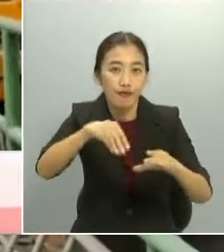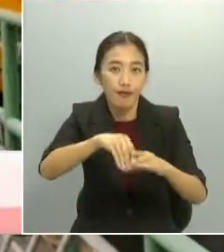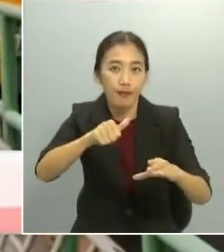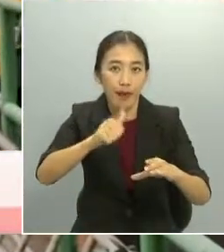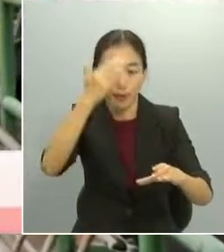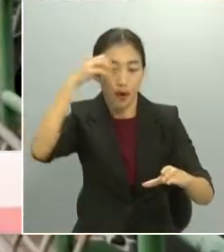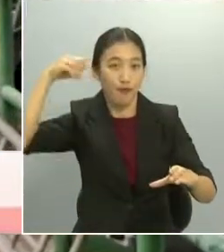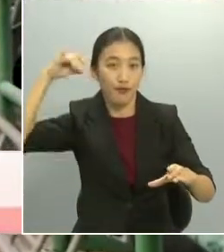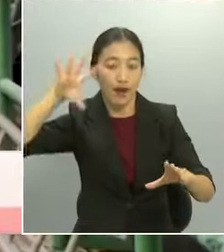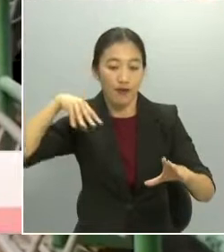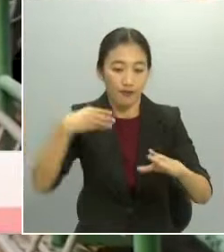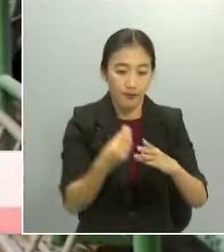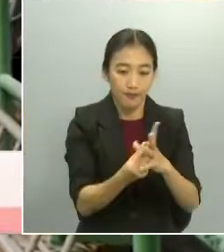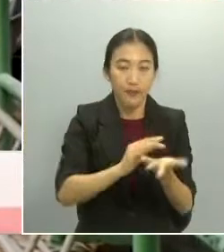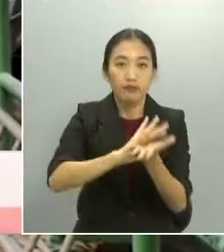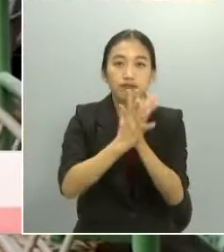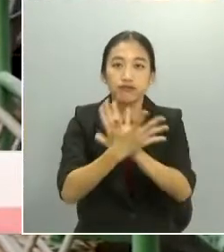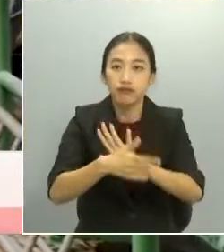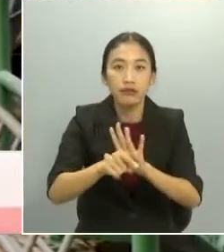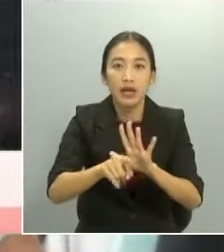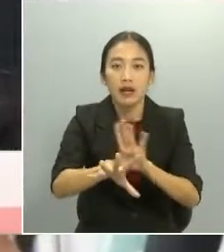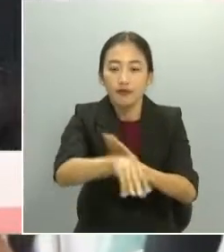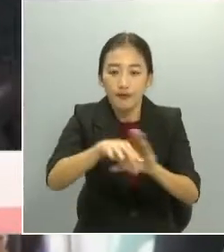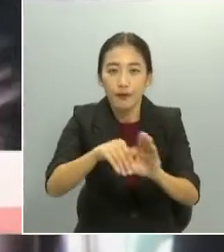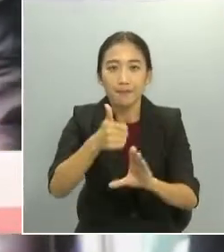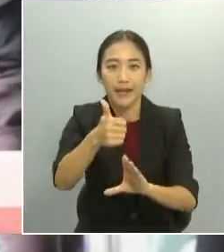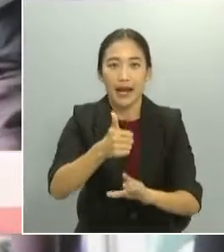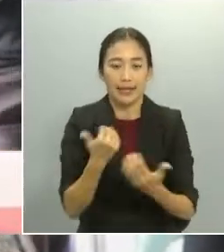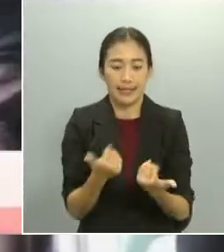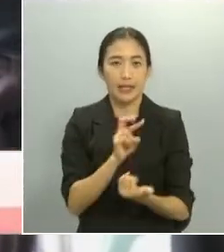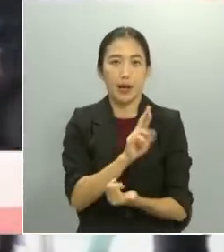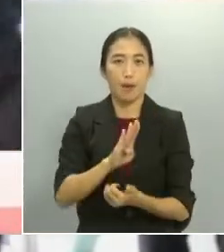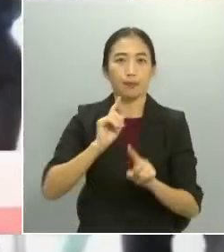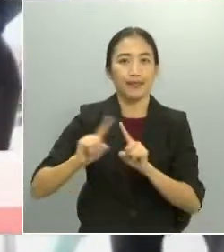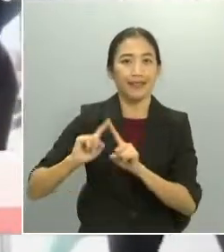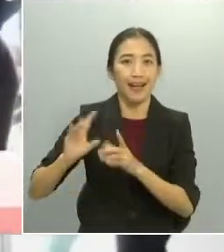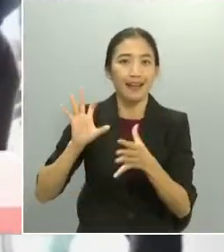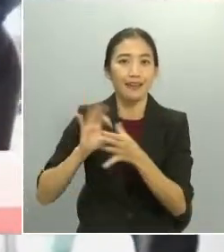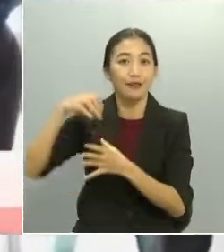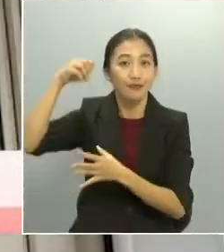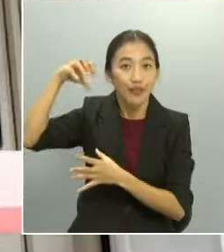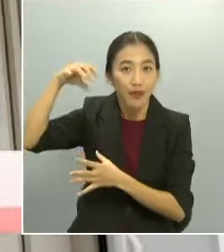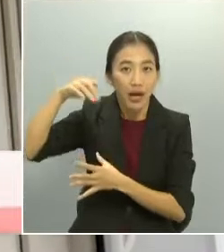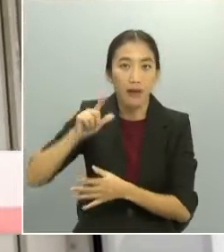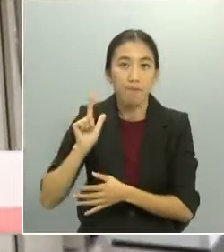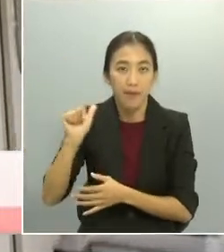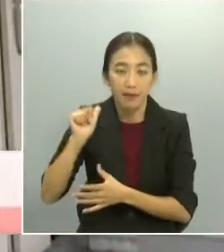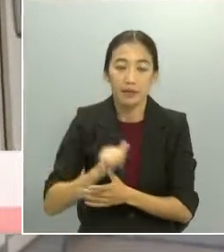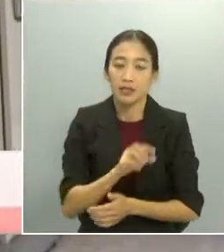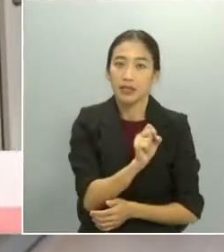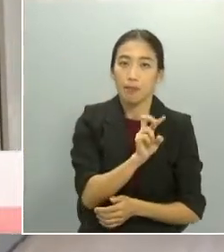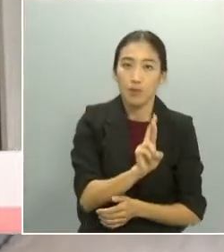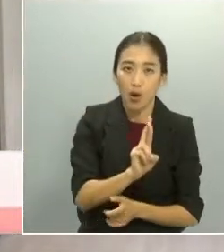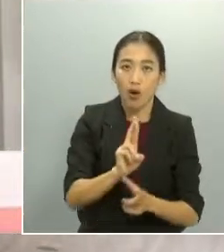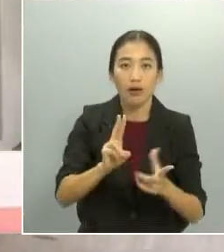กับการจ่ายกระแสไฟฟ้าที่มีประสิทธิภาพโดยเชื่อมโยงระบบจ่ายไฟฟ้าหลับและระบบจ่ายไฟฟ้าสำรองให้กับสถานี